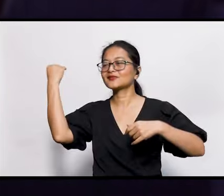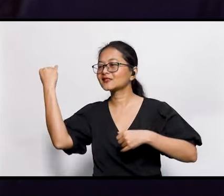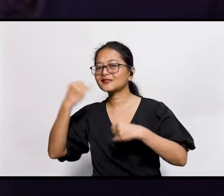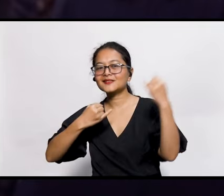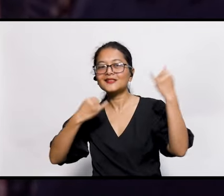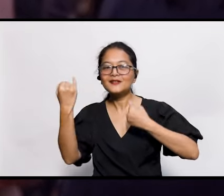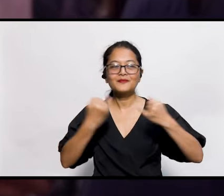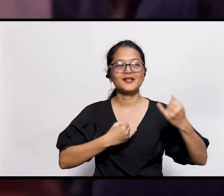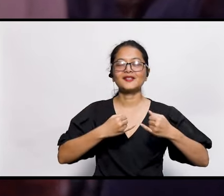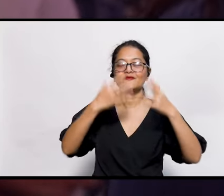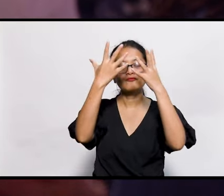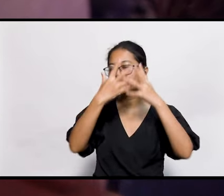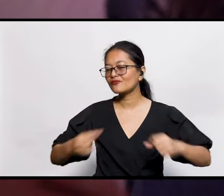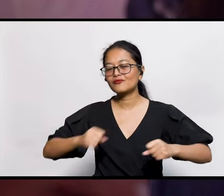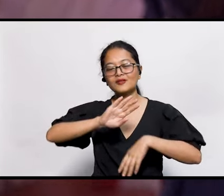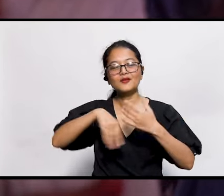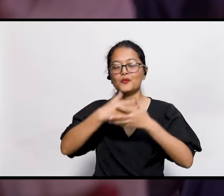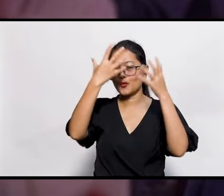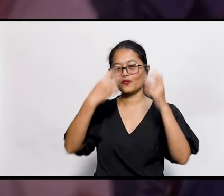di dalam nama-mu Ya Tuhan